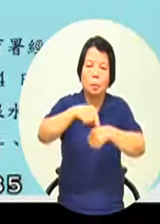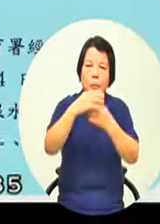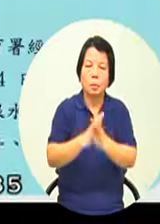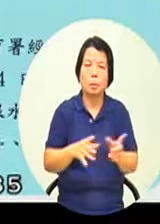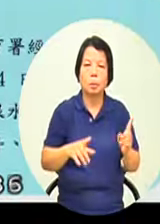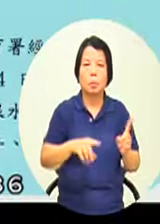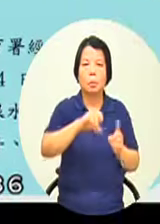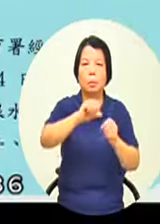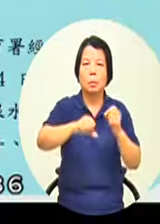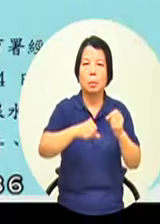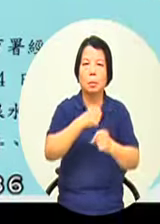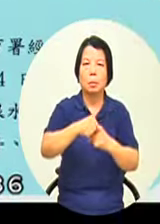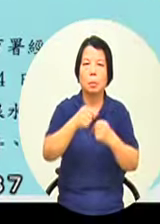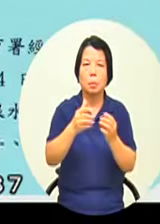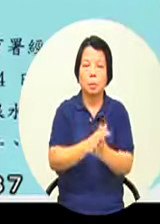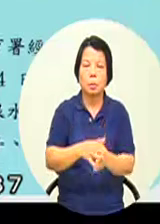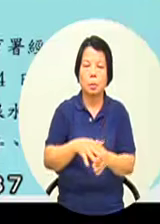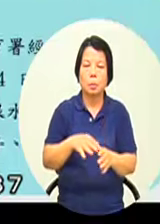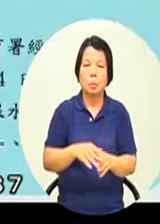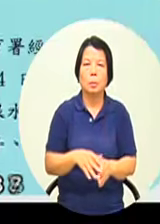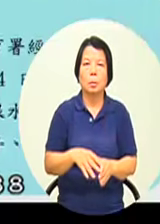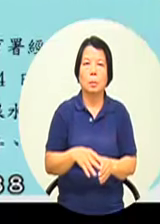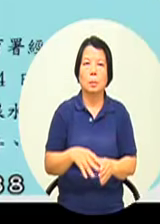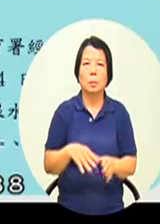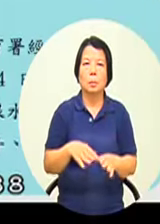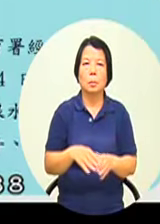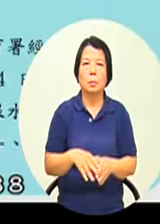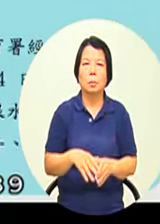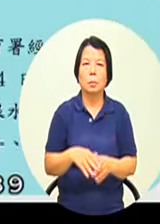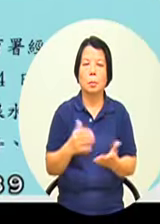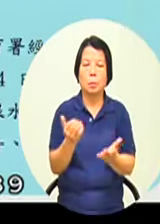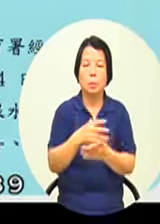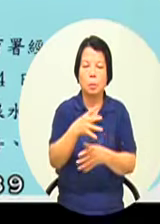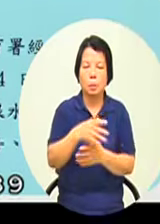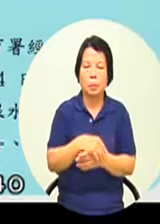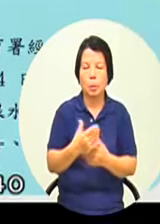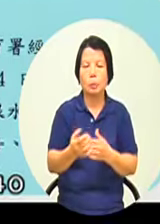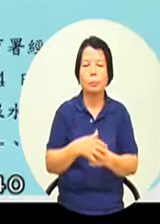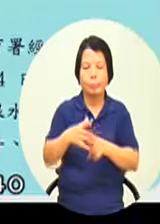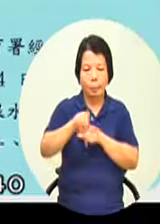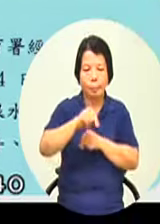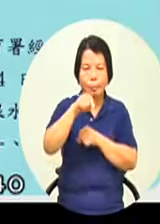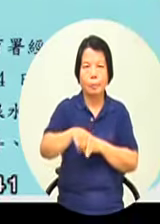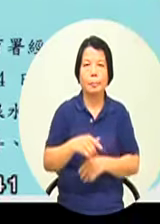9月， 有宣布了不要了啦，合作一下了哈。